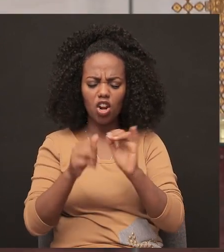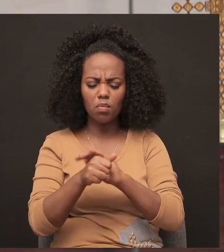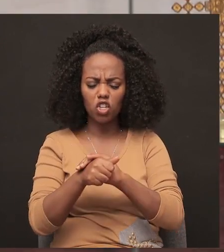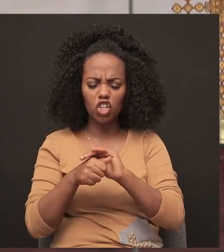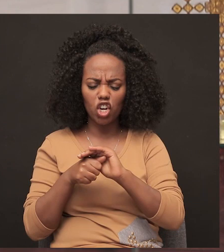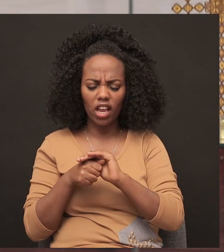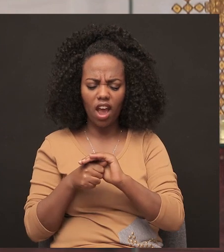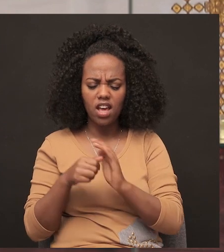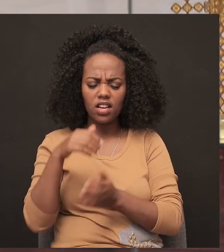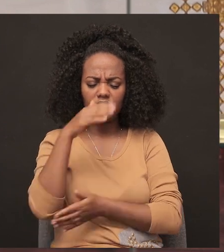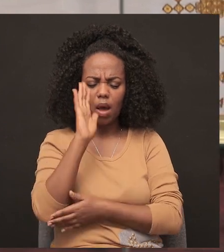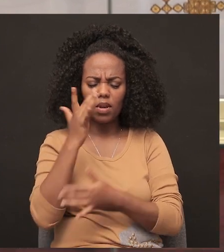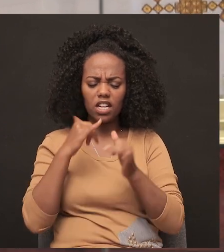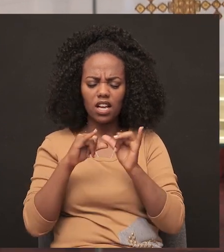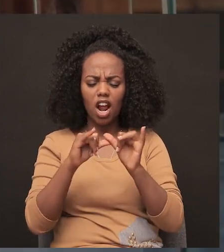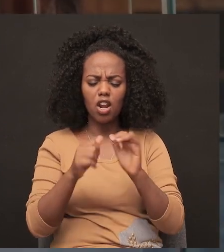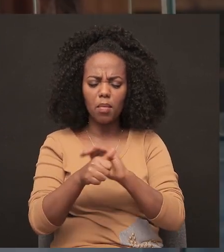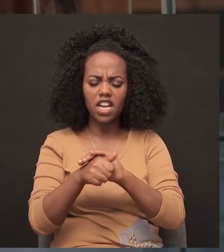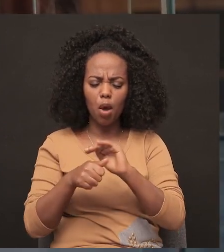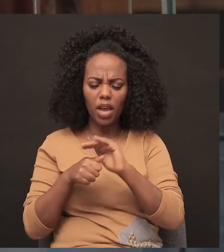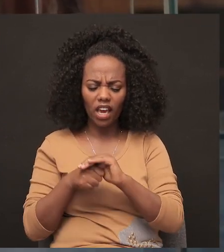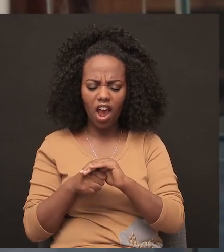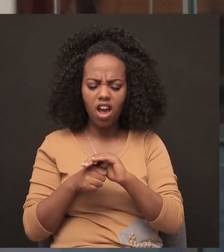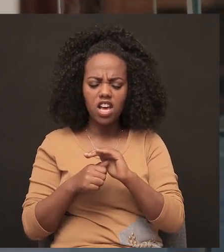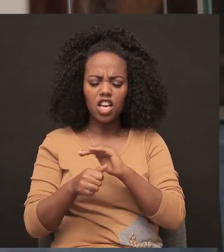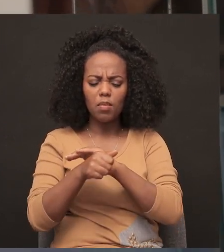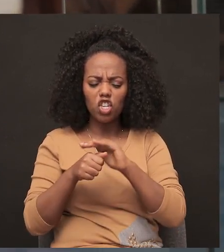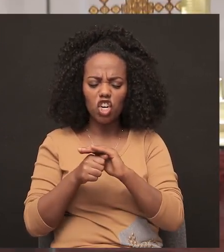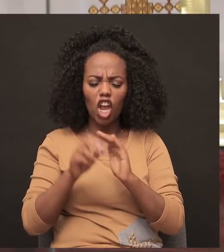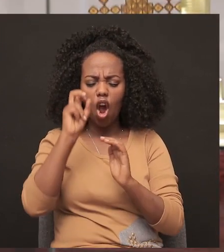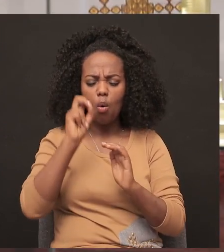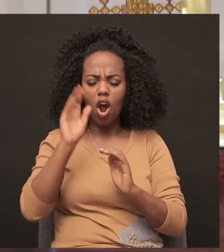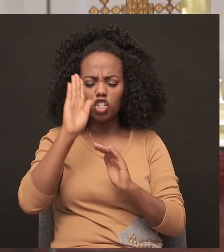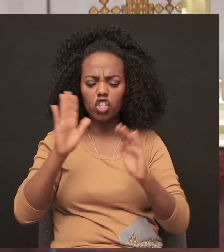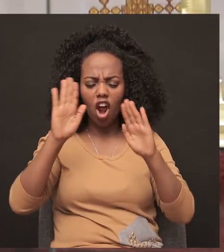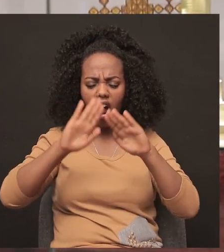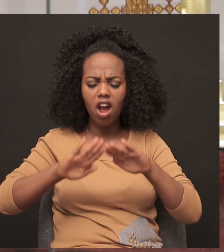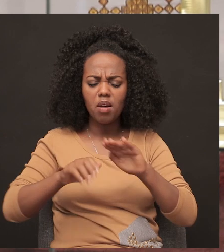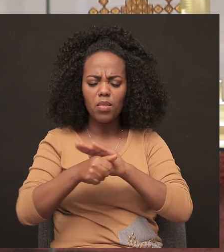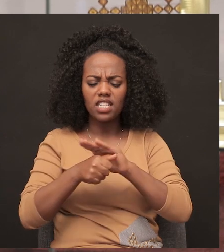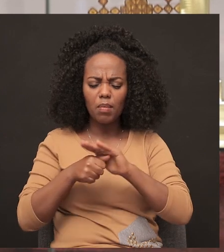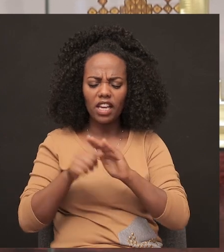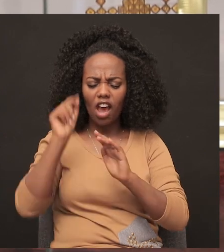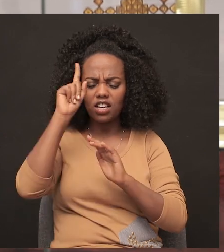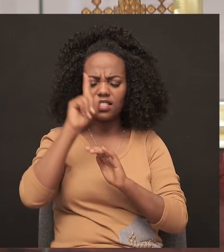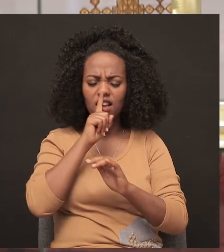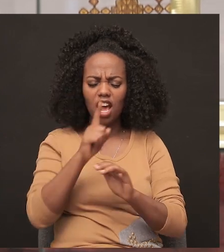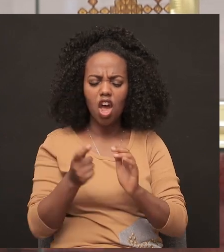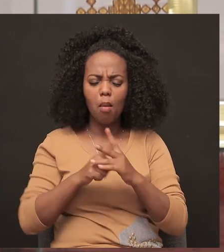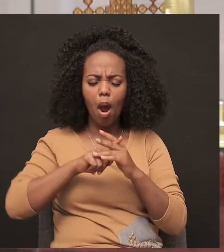መሸሸጊያ እግዚአብሔር የዘላለም መደበቂያ የመሸሸጊያ ዋሻችን መደበቂያ እግዚአብሔር አንተ